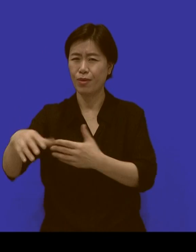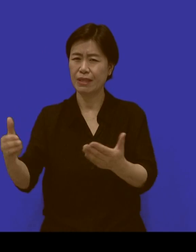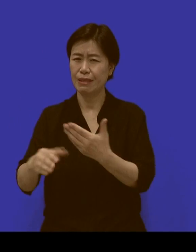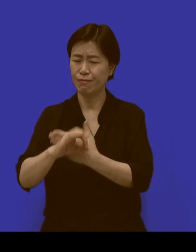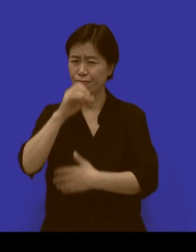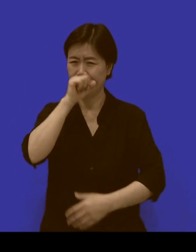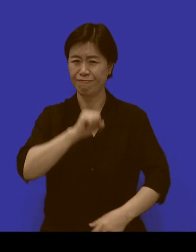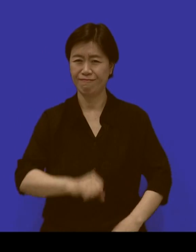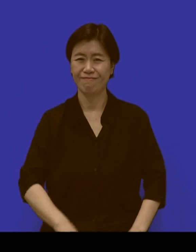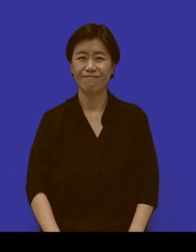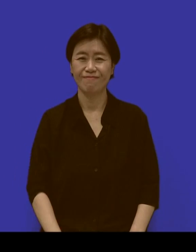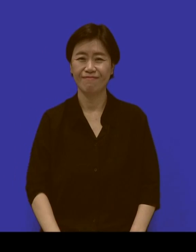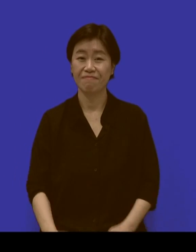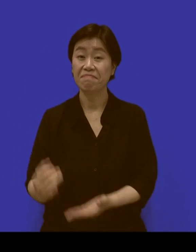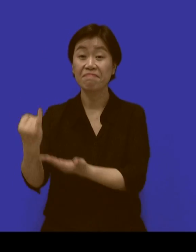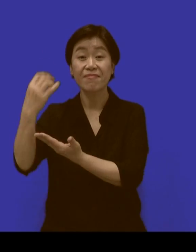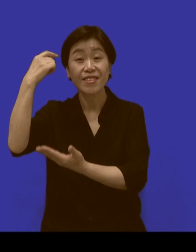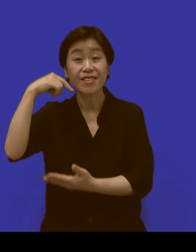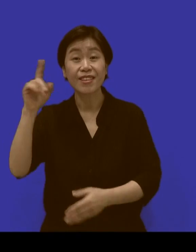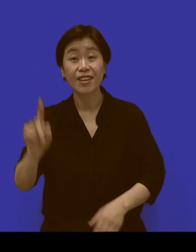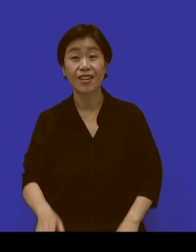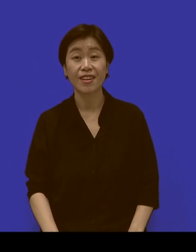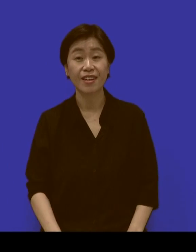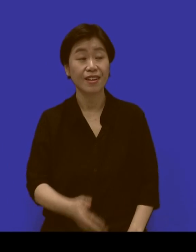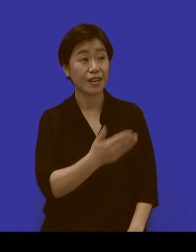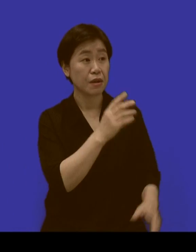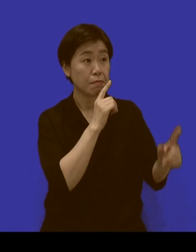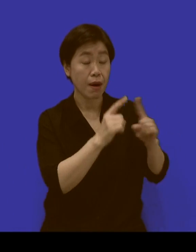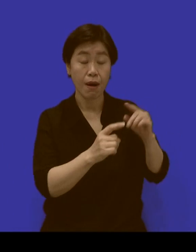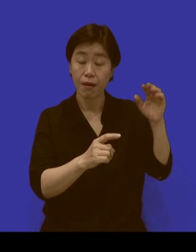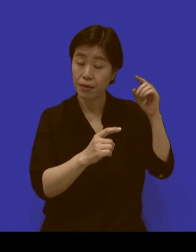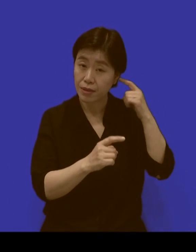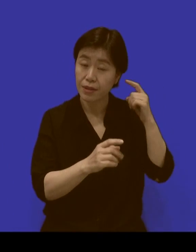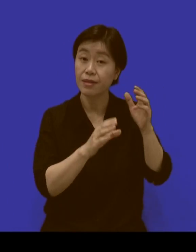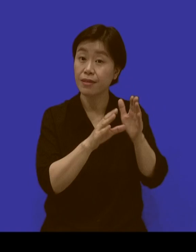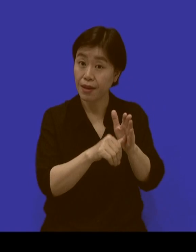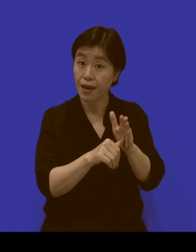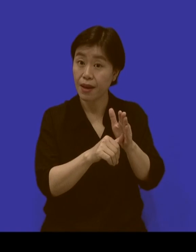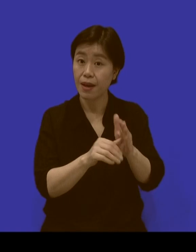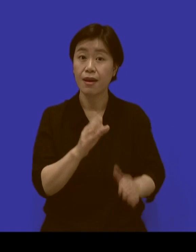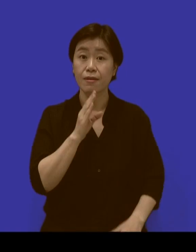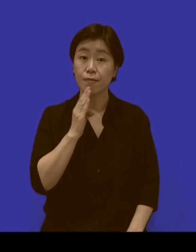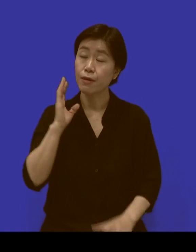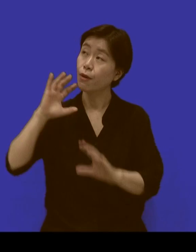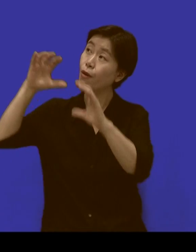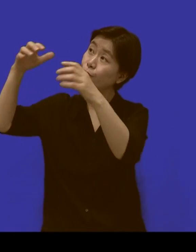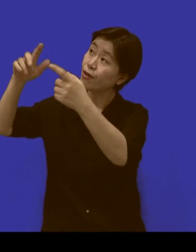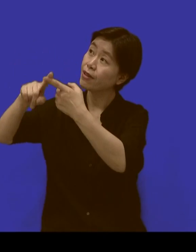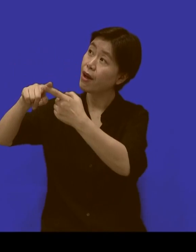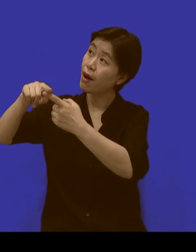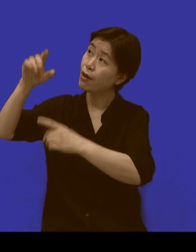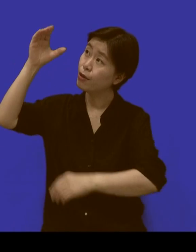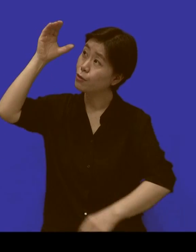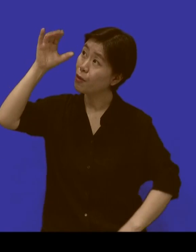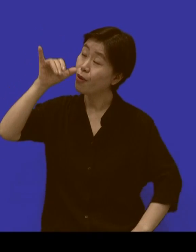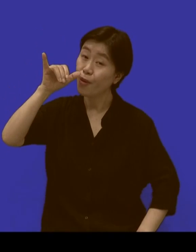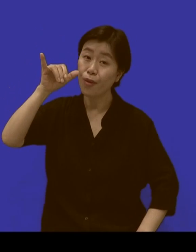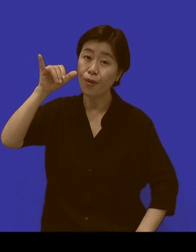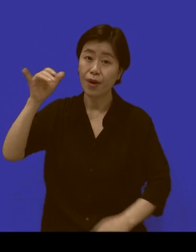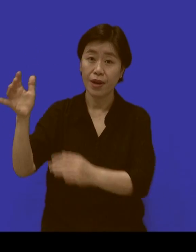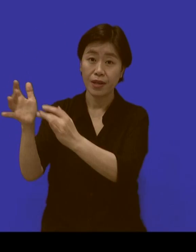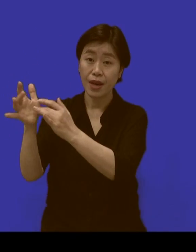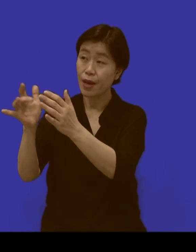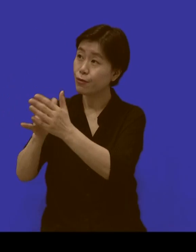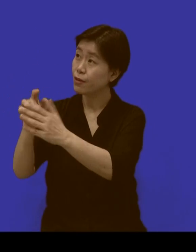우리 연일점이 어떻게 들으셨어요? 저는 그 교수님 말씀 들으면서 정말 그 천국을 소망하면서 네. 그 예수님의